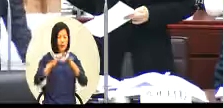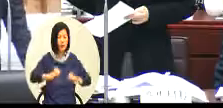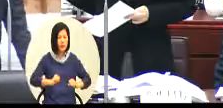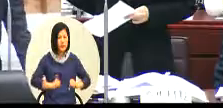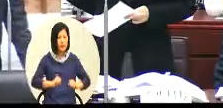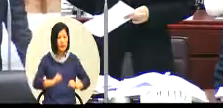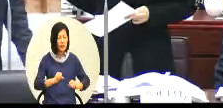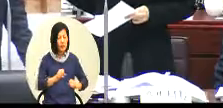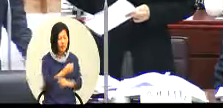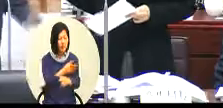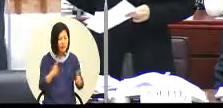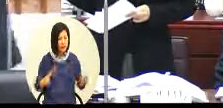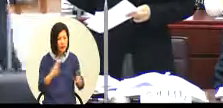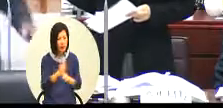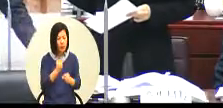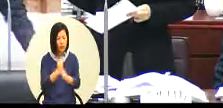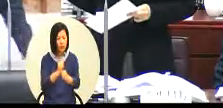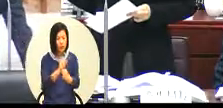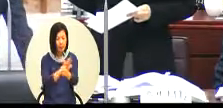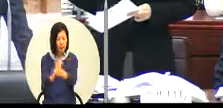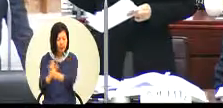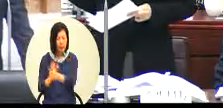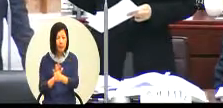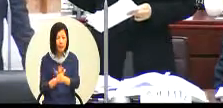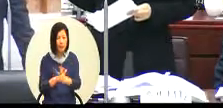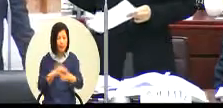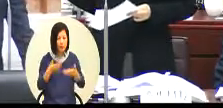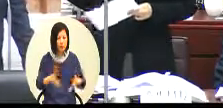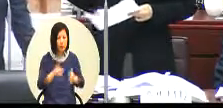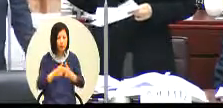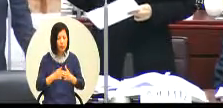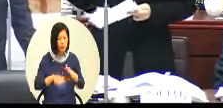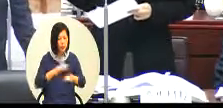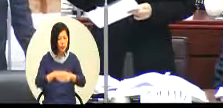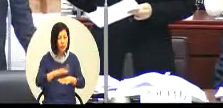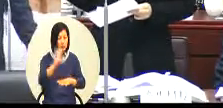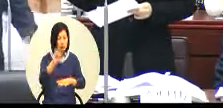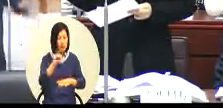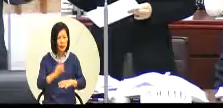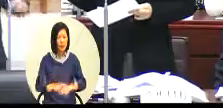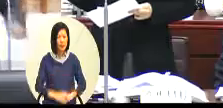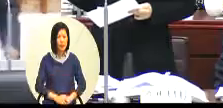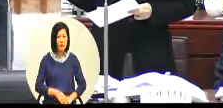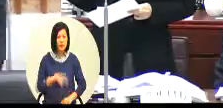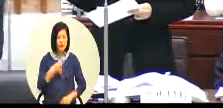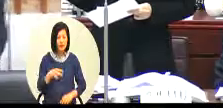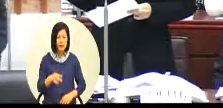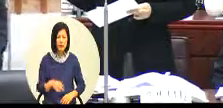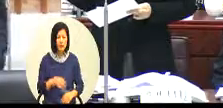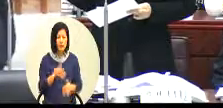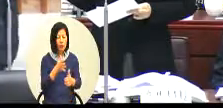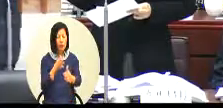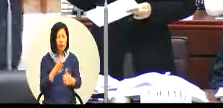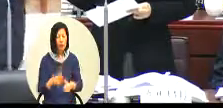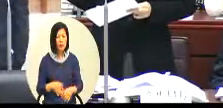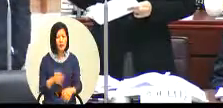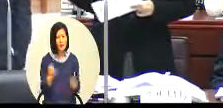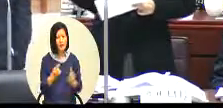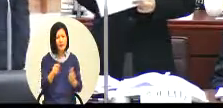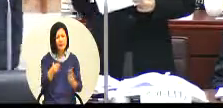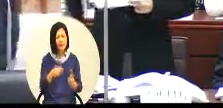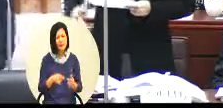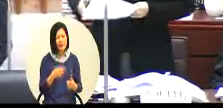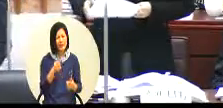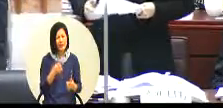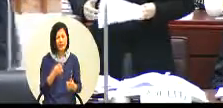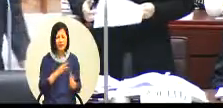项的一个工作嘛，这才是最重要的成功与否的灵魂嘛。 是。 那 那你在这上面，我再问到你，好像都还没有进入实